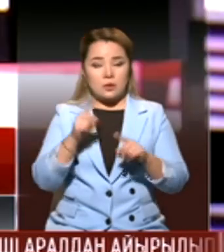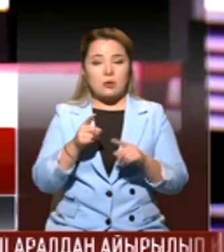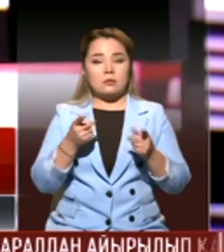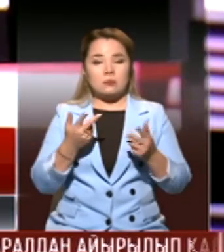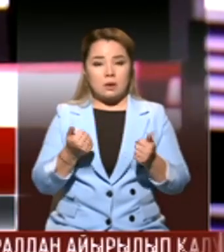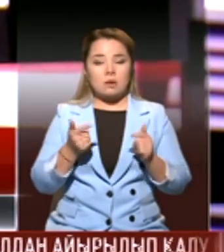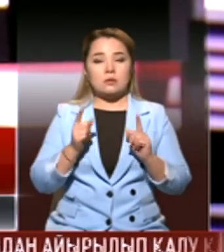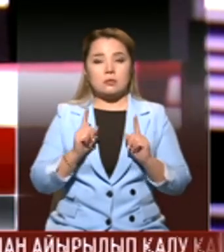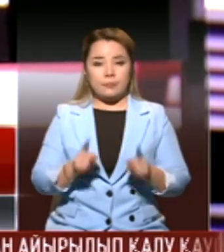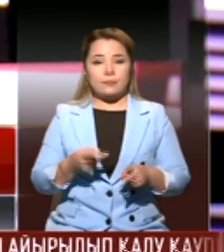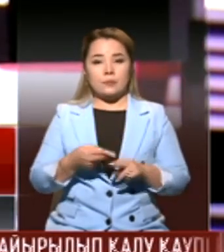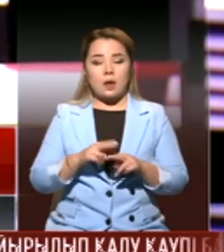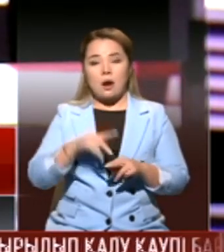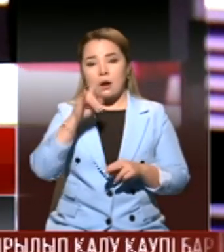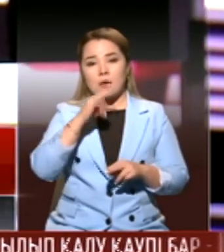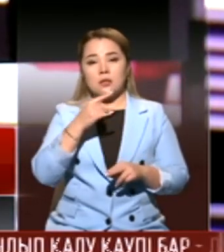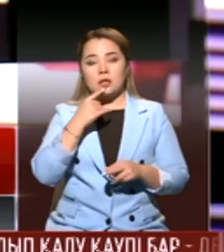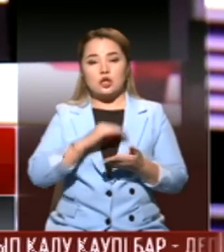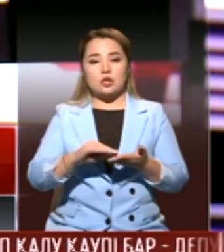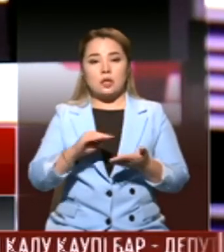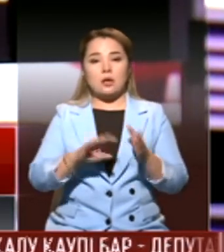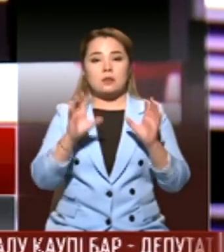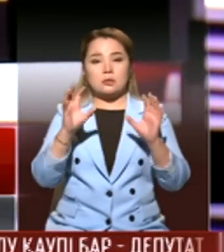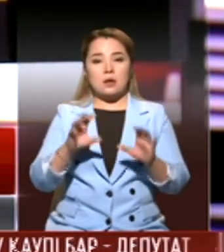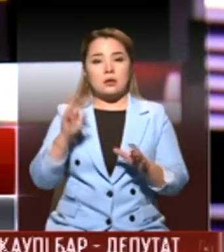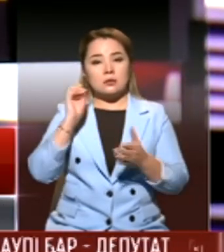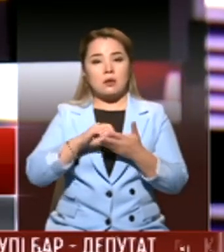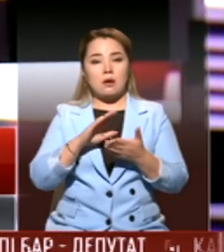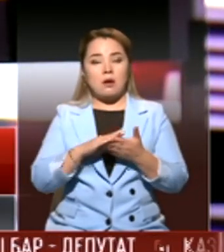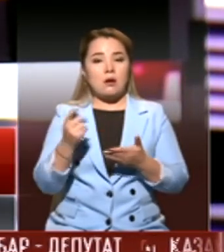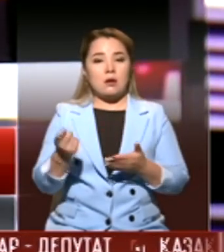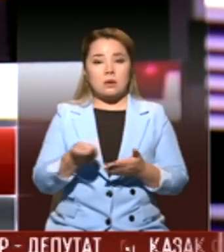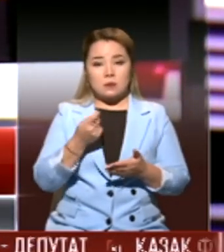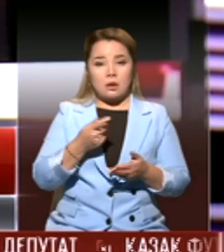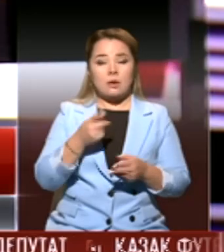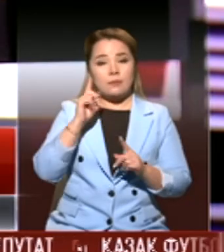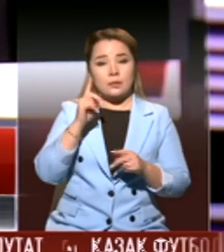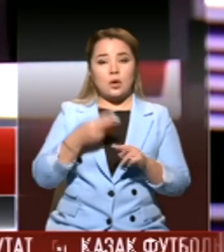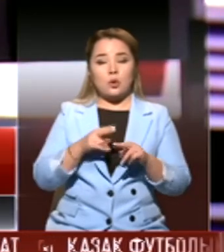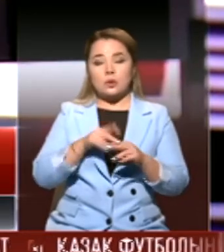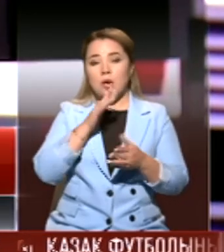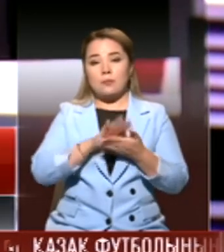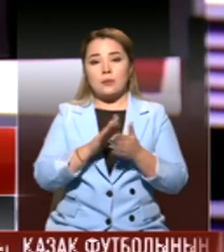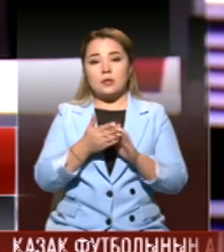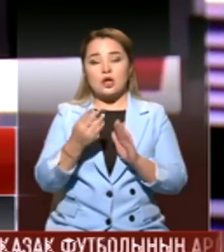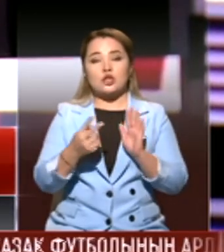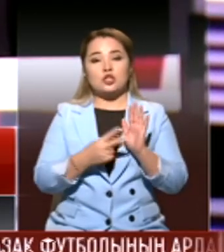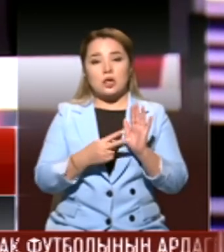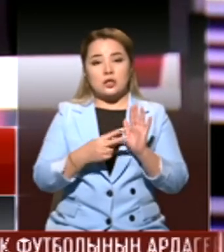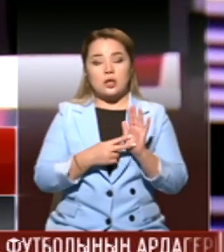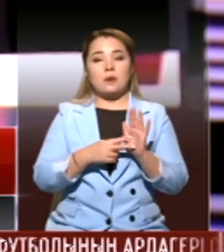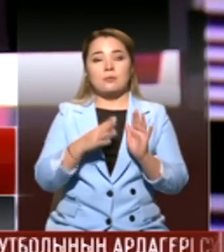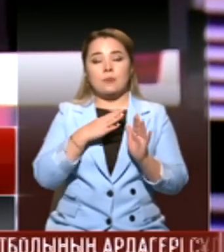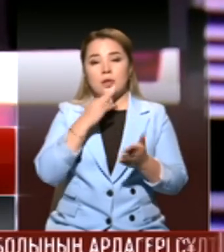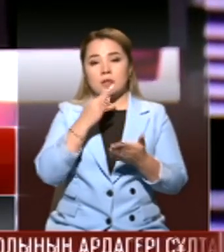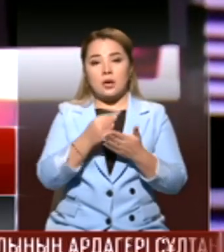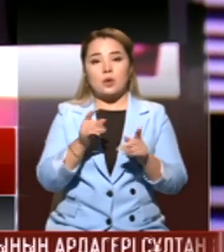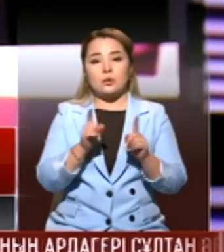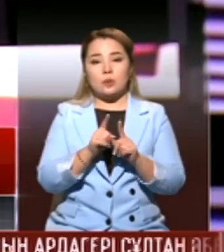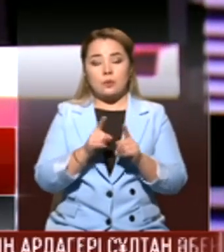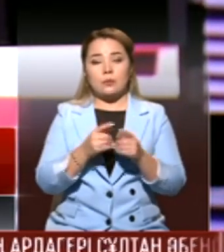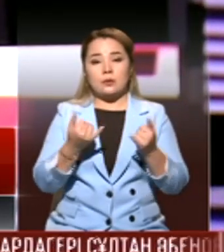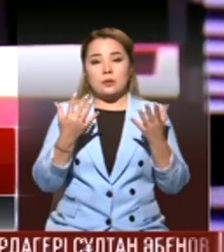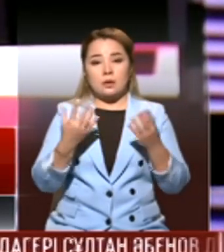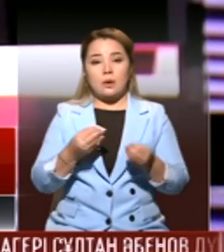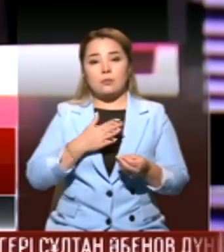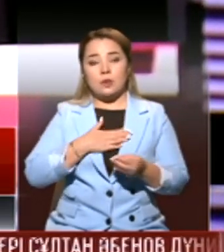рас, бізде қазақ тілінде жазылатын заңдардың саны көп емес. Бірақ айтарлықтай осы біз өз 7-ші шақырылымға жауап беретін болсақ, қазіргі